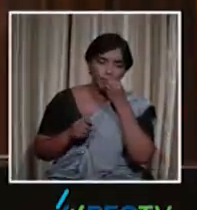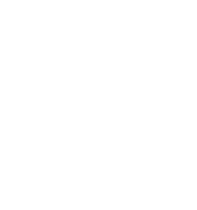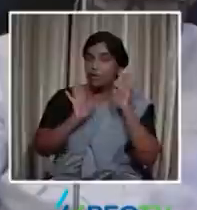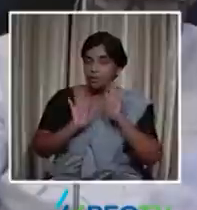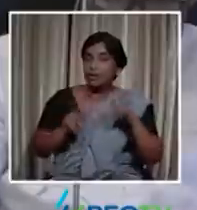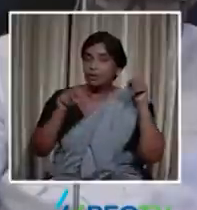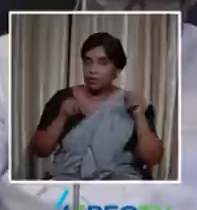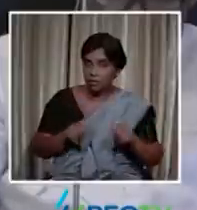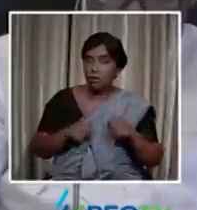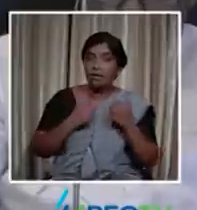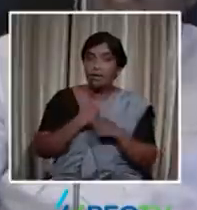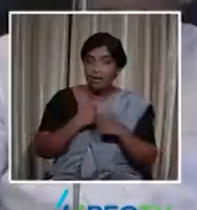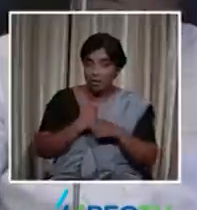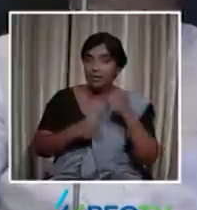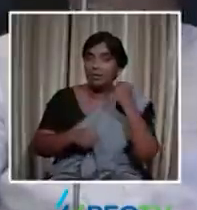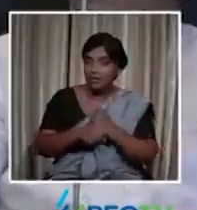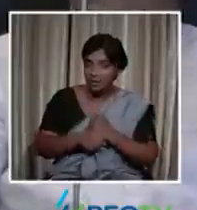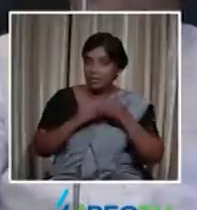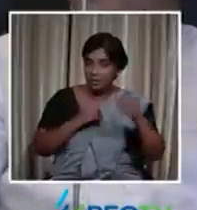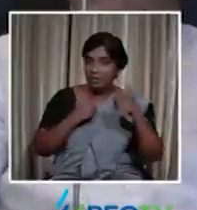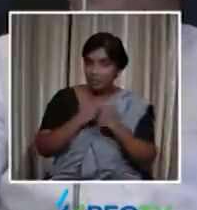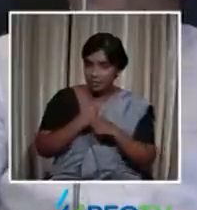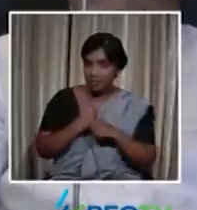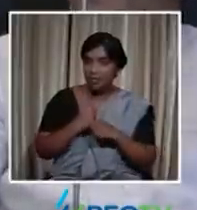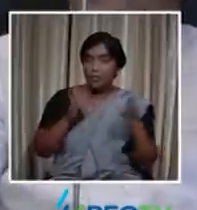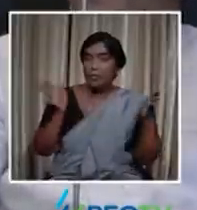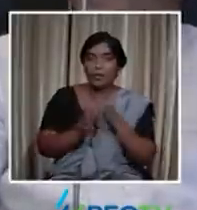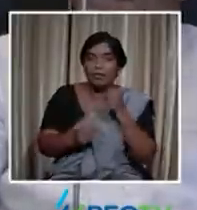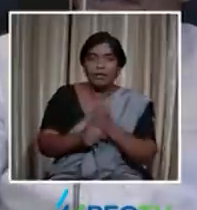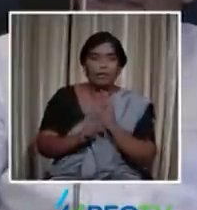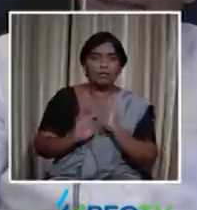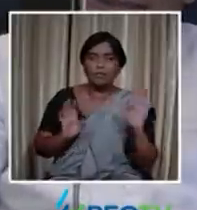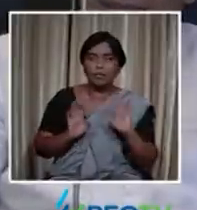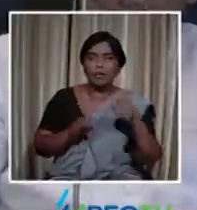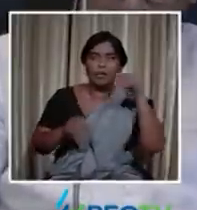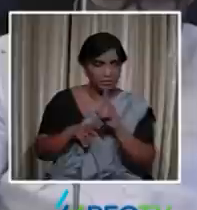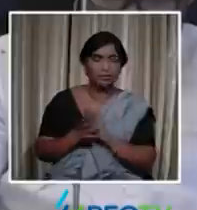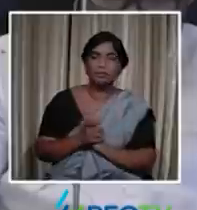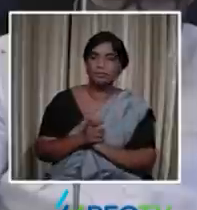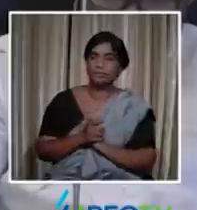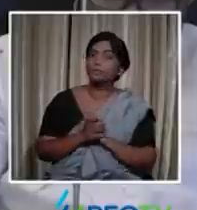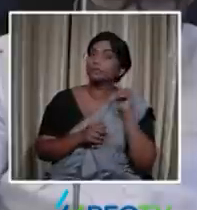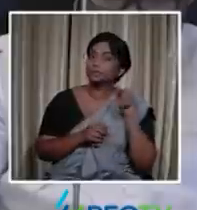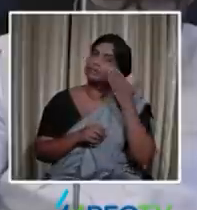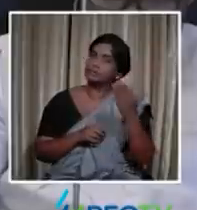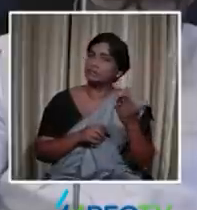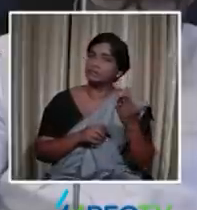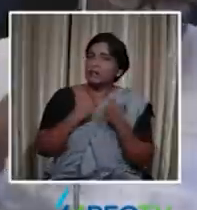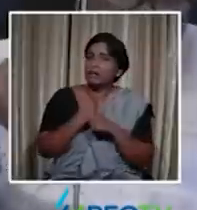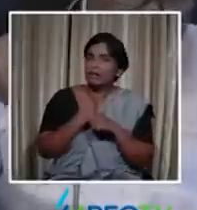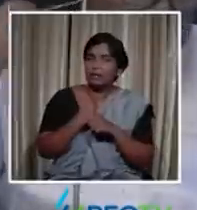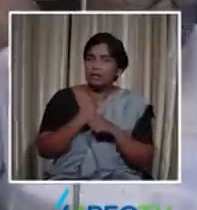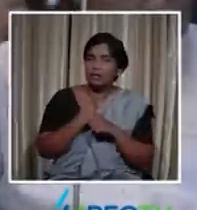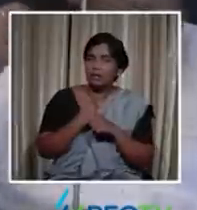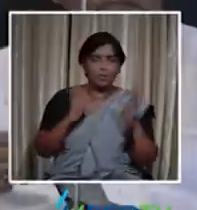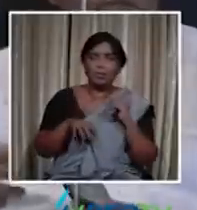සභාව එකඟද? හදලා තියෙන ආණ්ඩුව හදාගෙන යන ආණ්ඩුව සර්වපාක්ෂික නෙවෙයි අන්තර්කාලීනත් නෙවෙයි. එයින් අපිට පෙනී යනවා හැදෙන්නේ